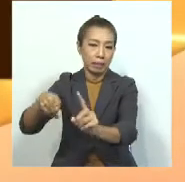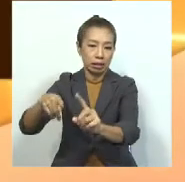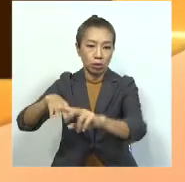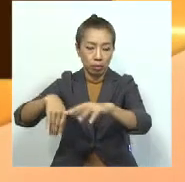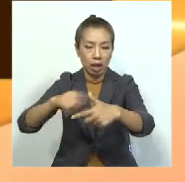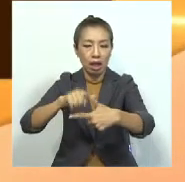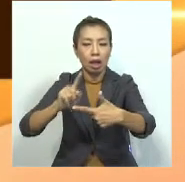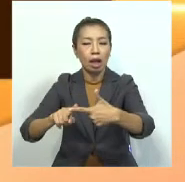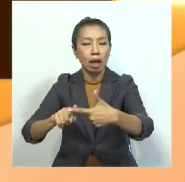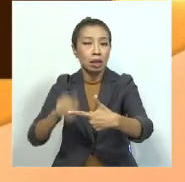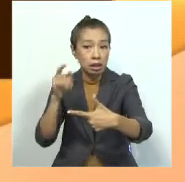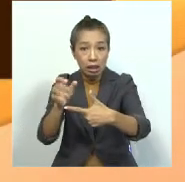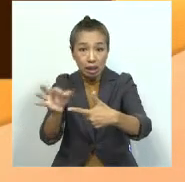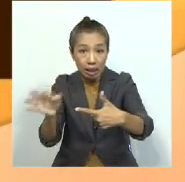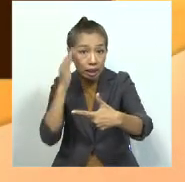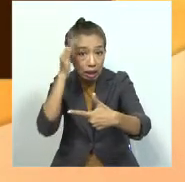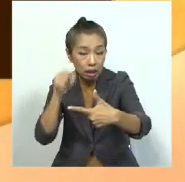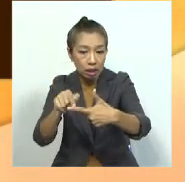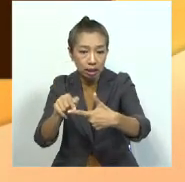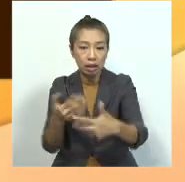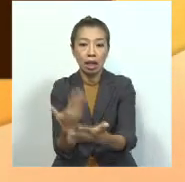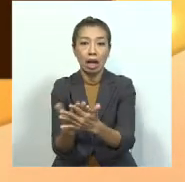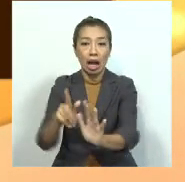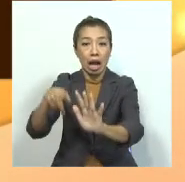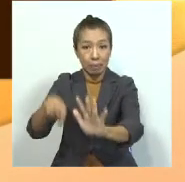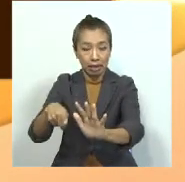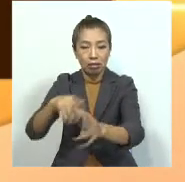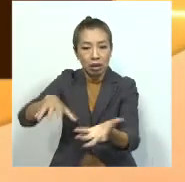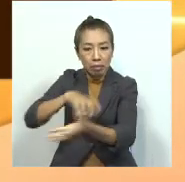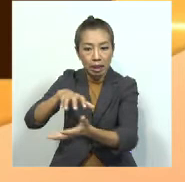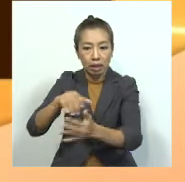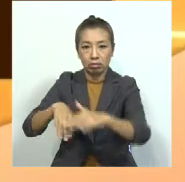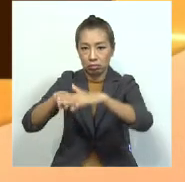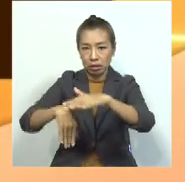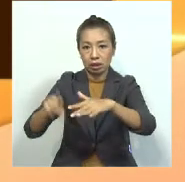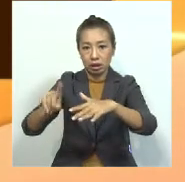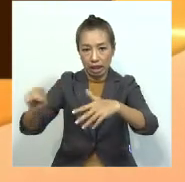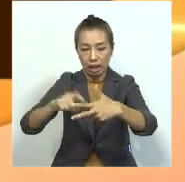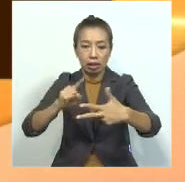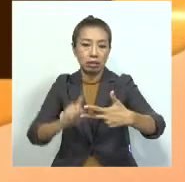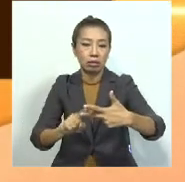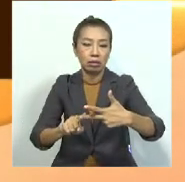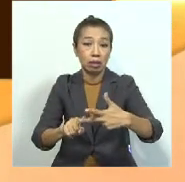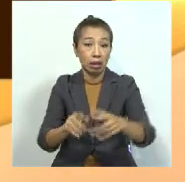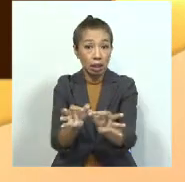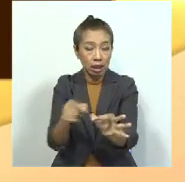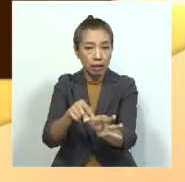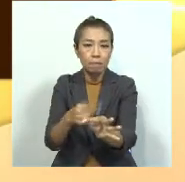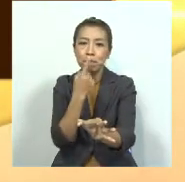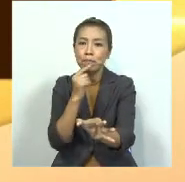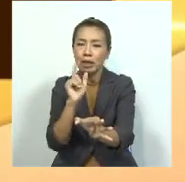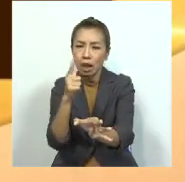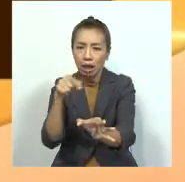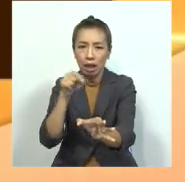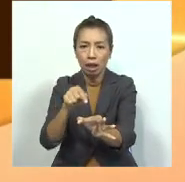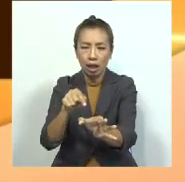ระลึกเงินรมดำพ่นสายพิเศษจำหน่ายเหรียญละ 5,000 บาทผลิตไม่เกิน 100,000 เหรียญเหรียญที่ระลึกทองแดงรมด